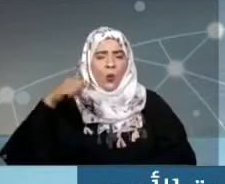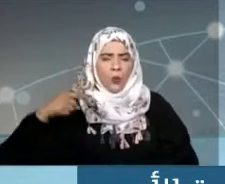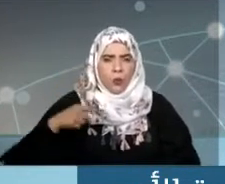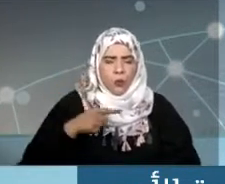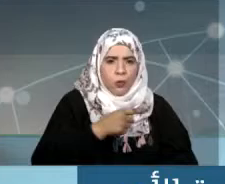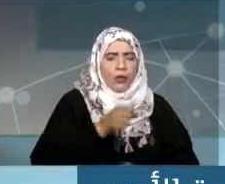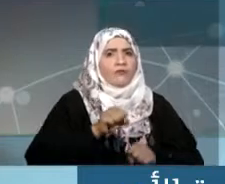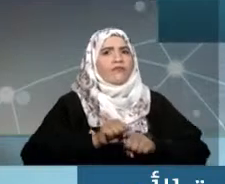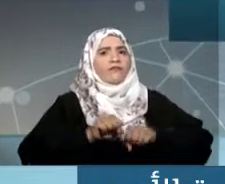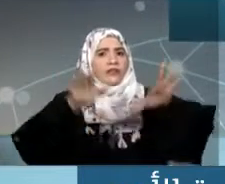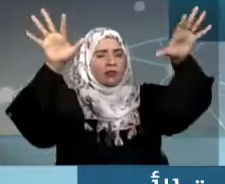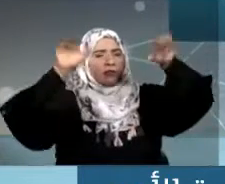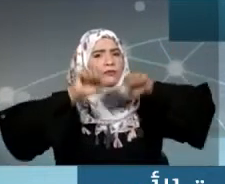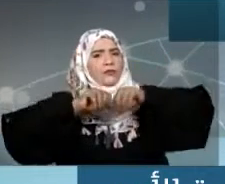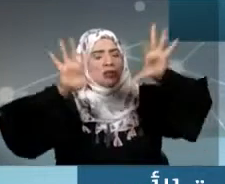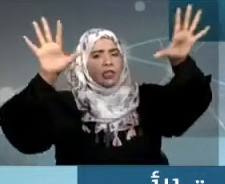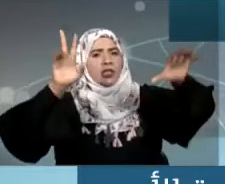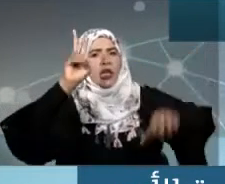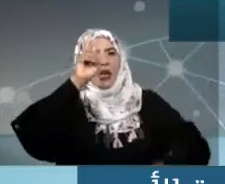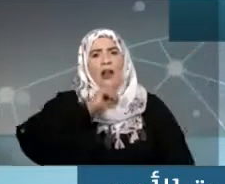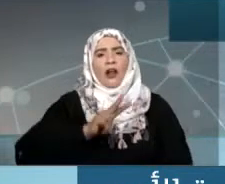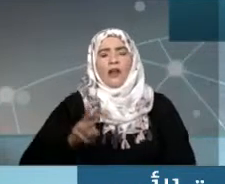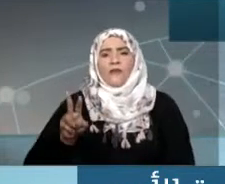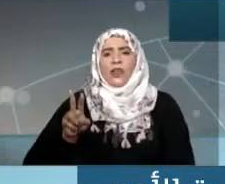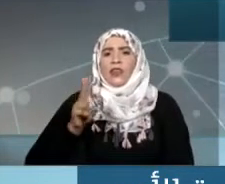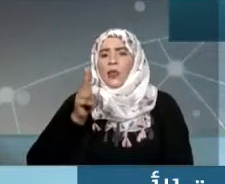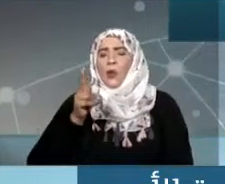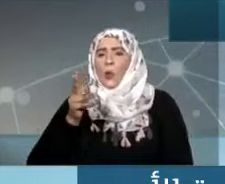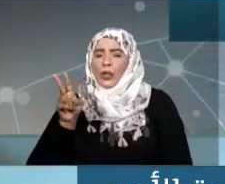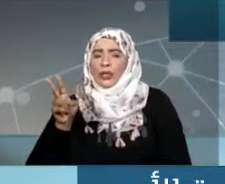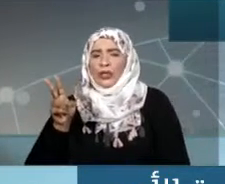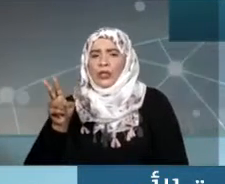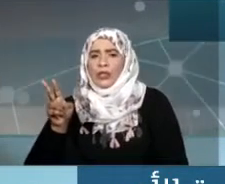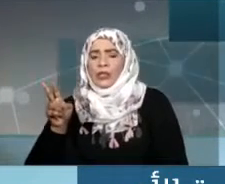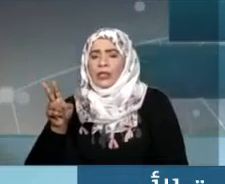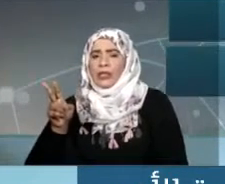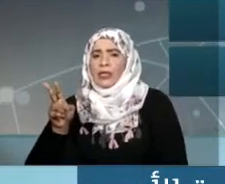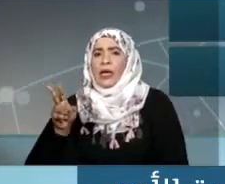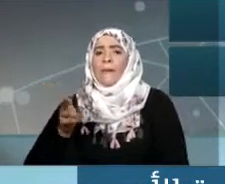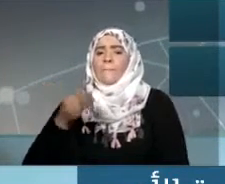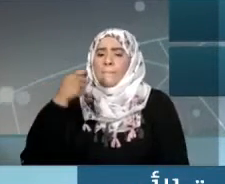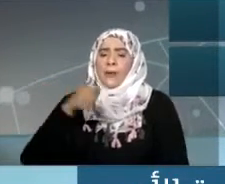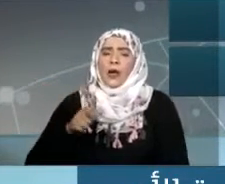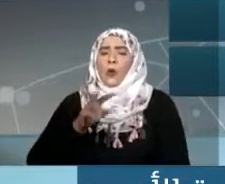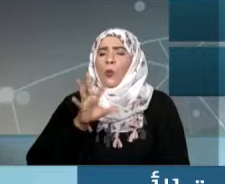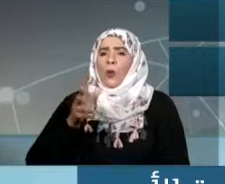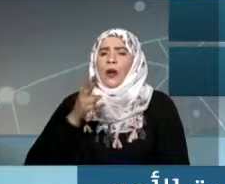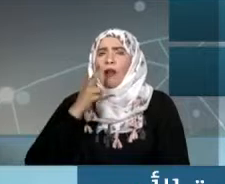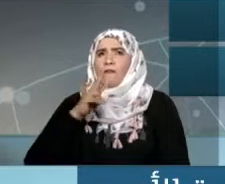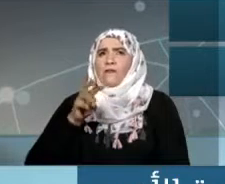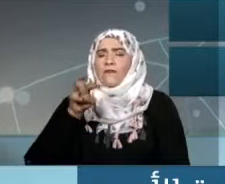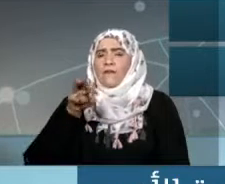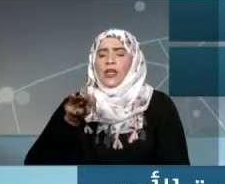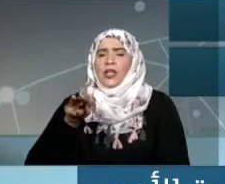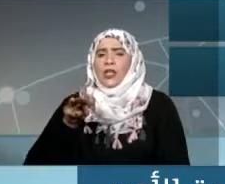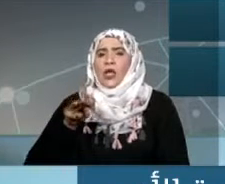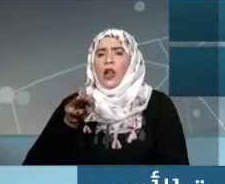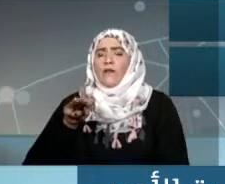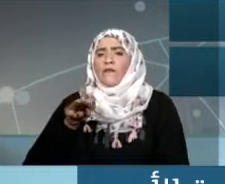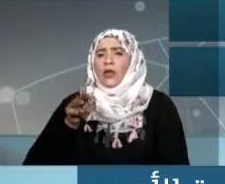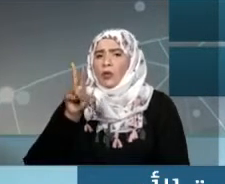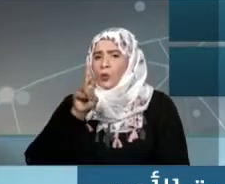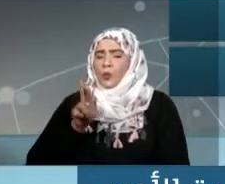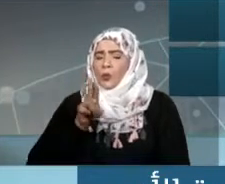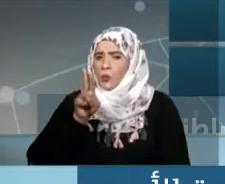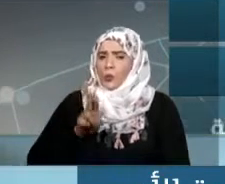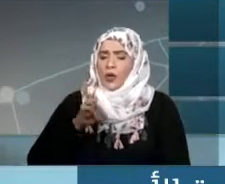أن يتضاعف في 2022 ليصل إلى 22 بليون دولار كسوق في هذا المجال.